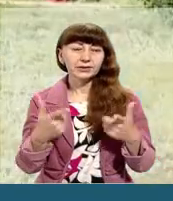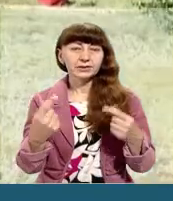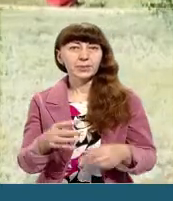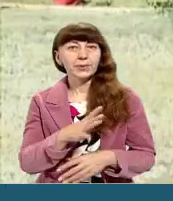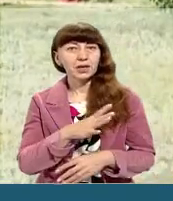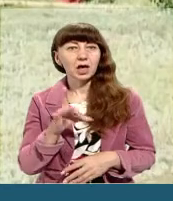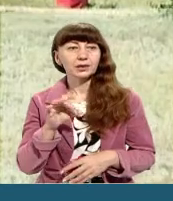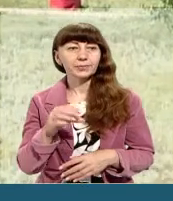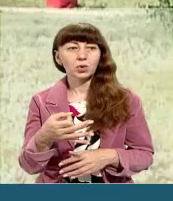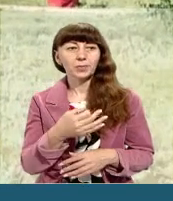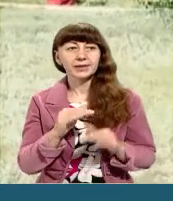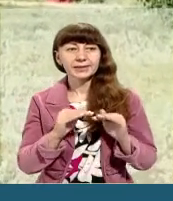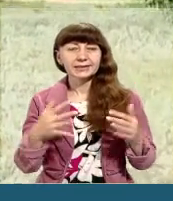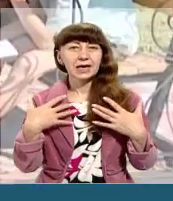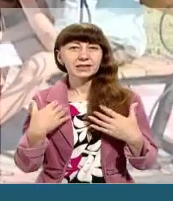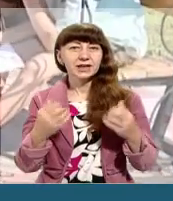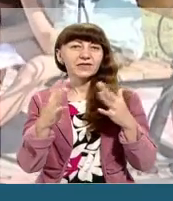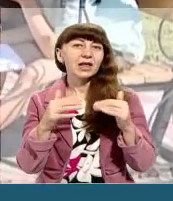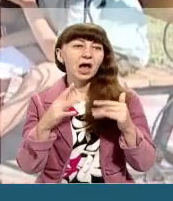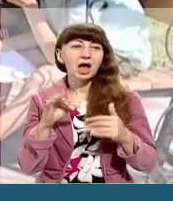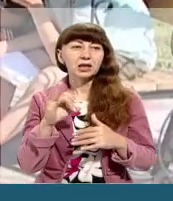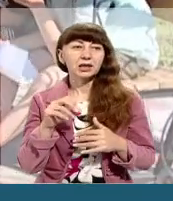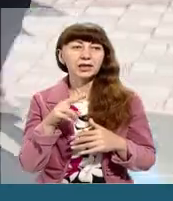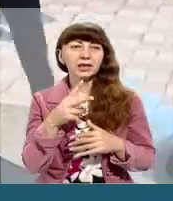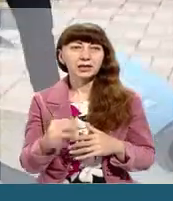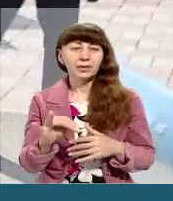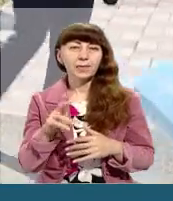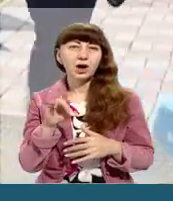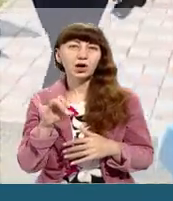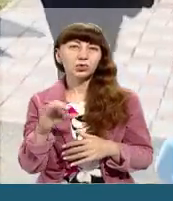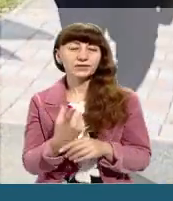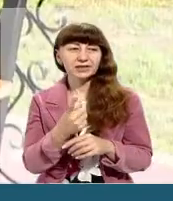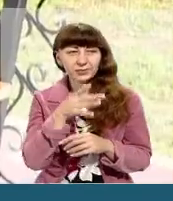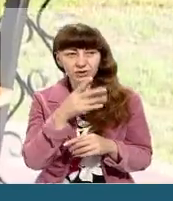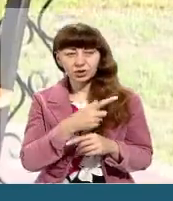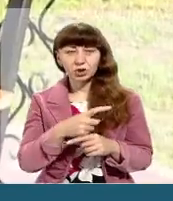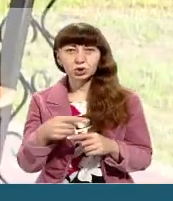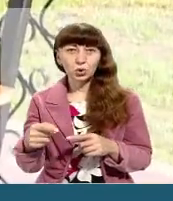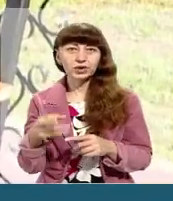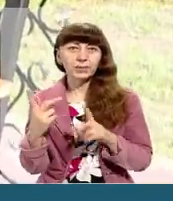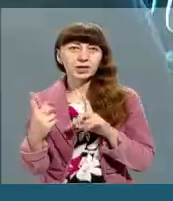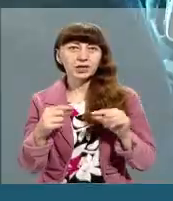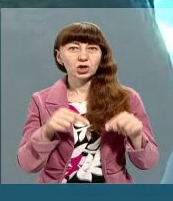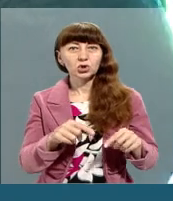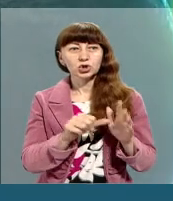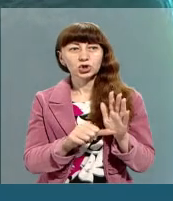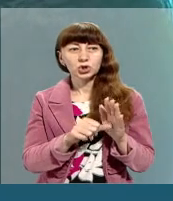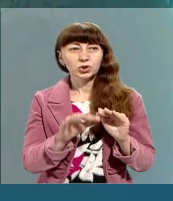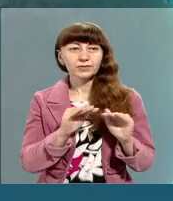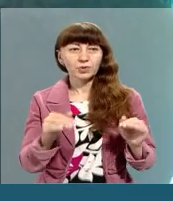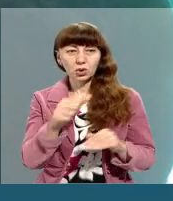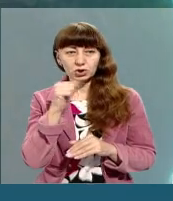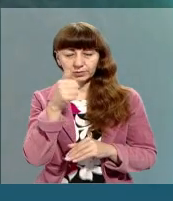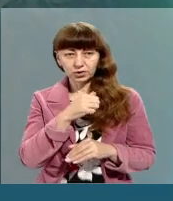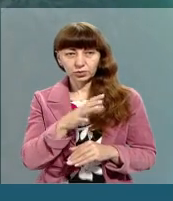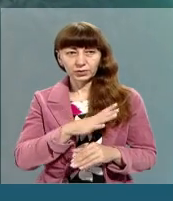побывал аким области, стал детский оздоровительный лагерь «Алый парус». В этом сезоне его посетят 600 ребят. В том году средства